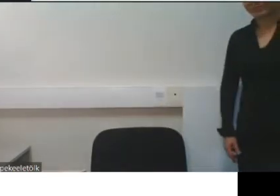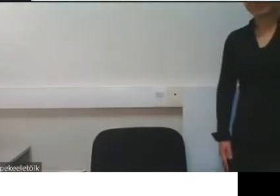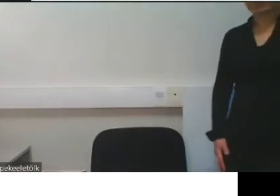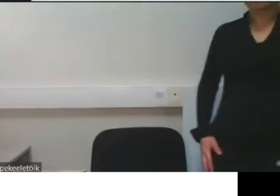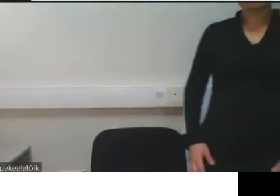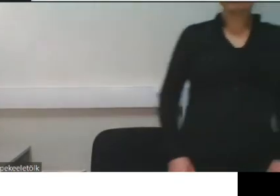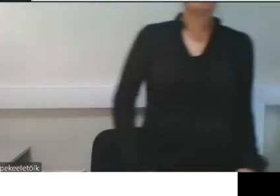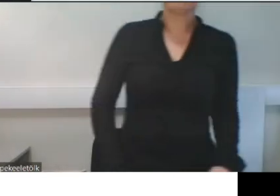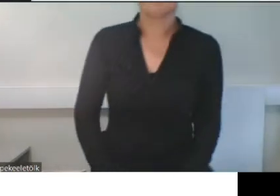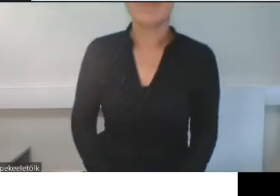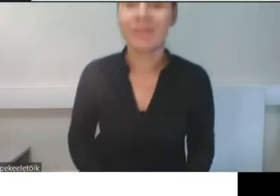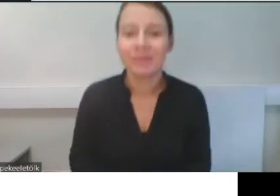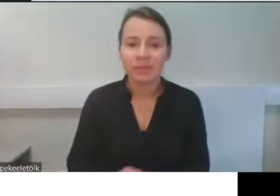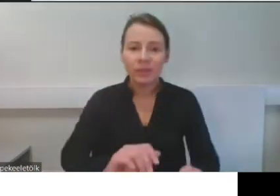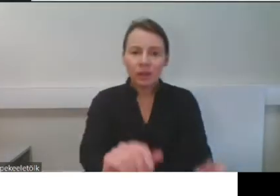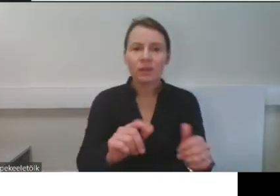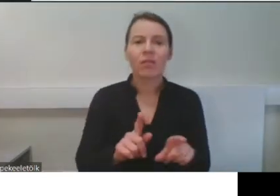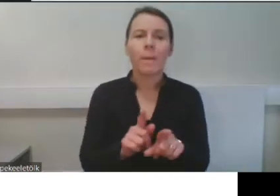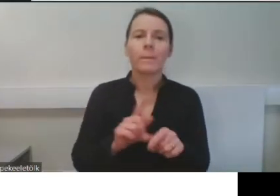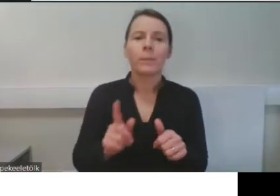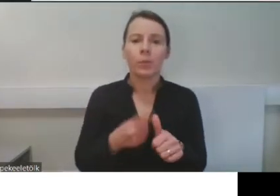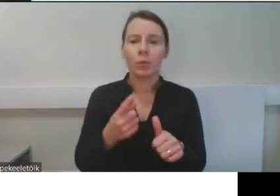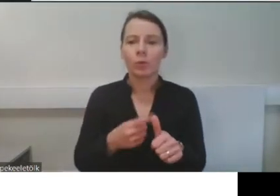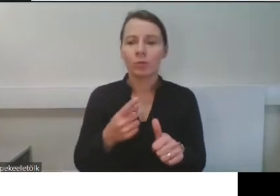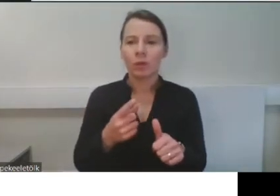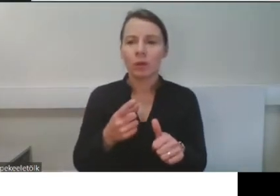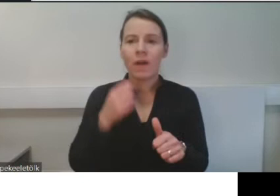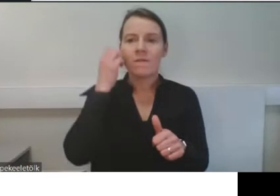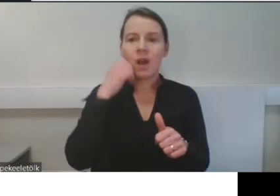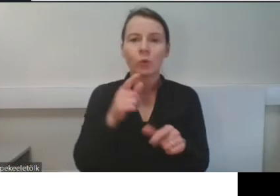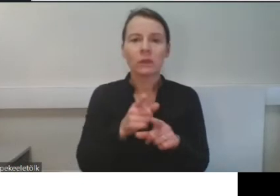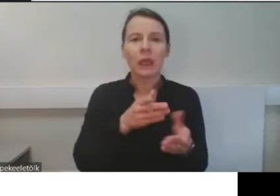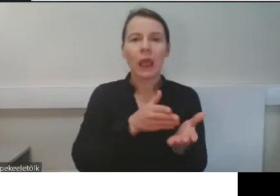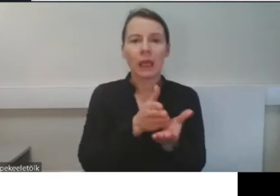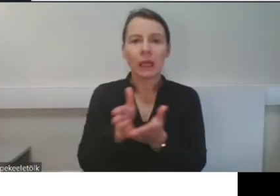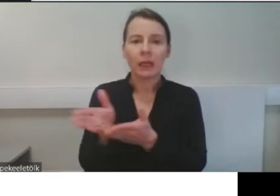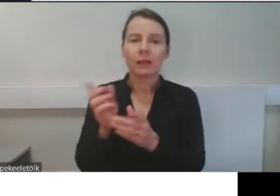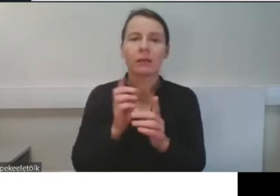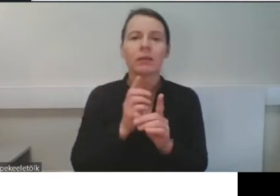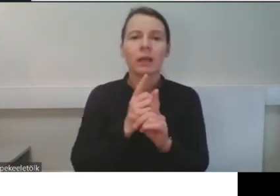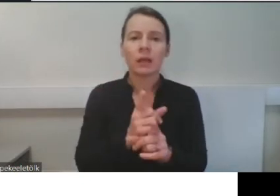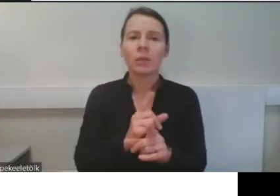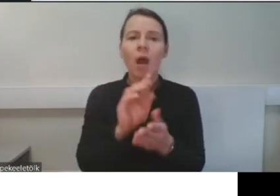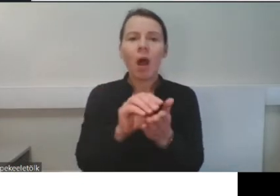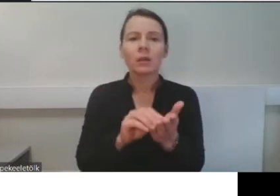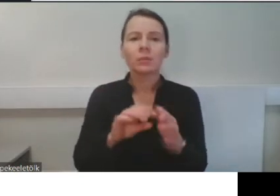koondaruanne hoolekandeasutus, kus me küsime siis asutustelt nende majandustegevuse ja kogu personali